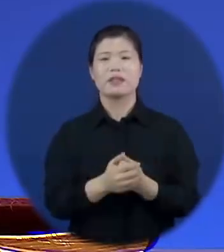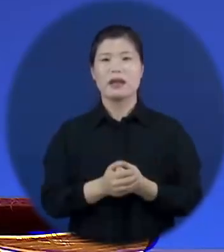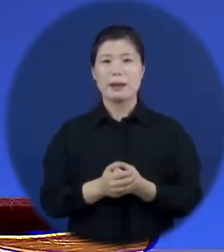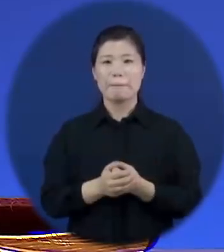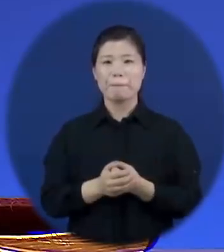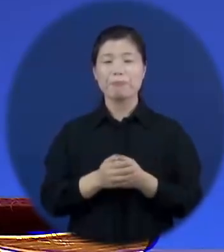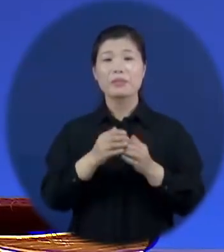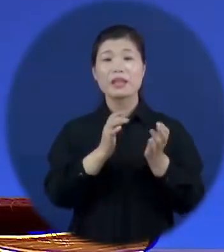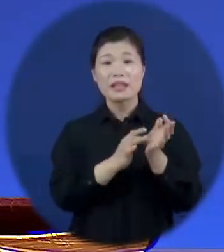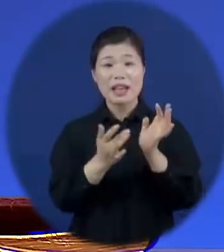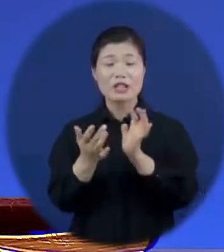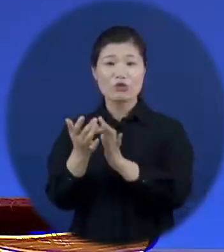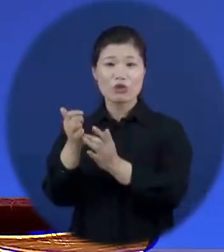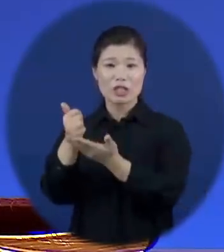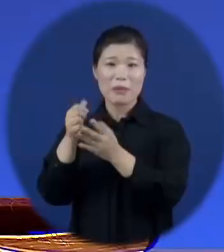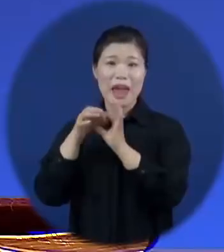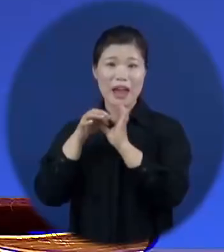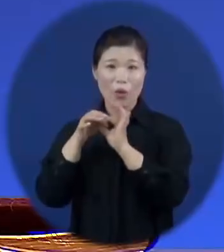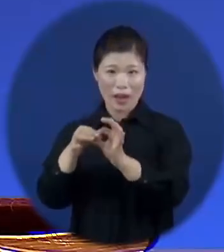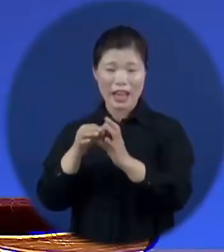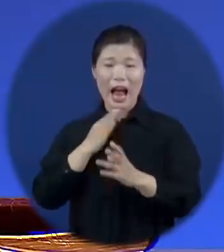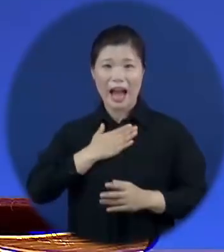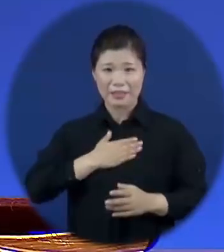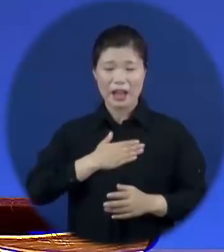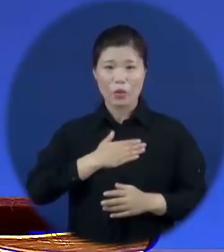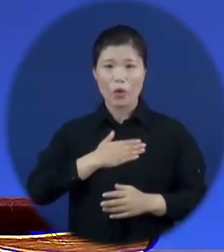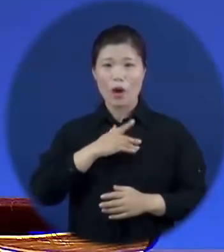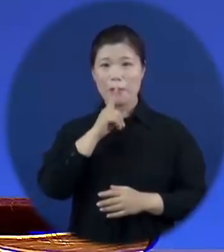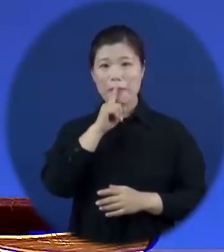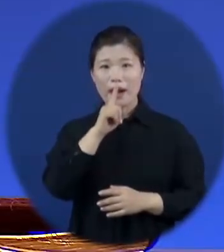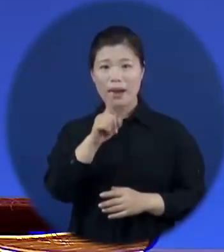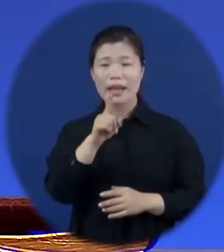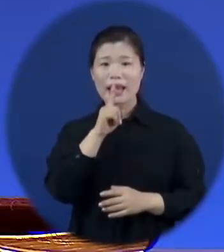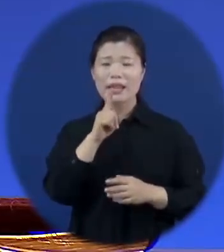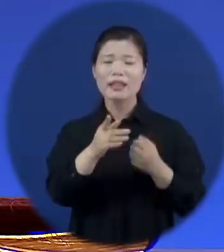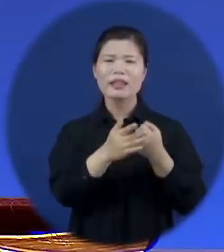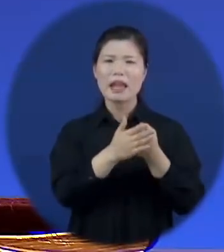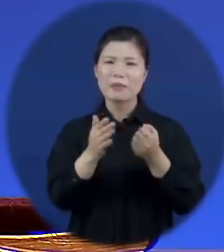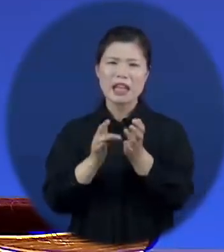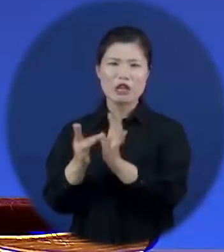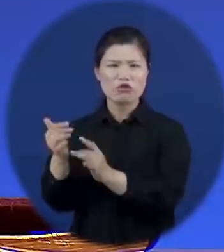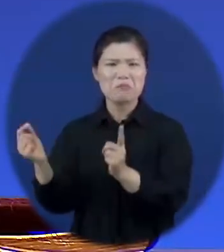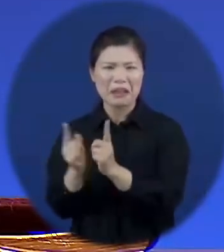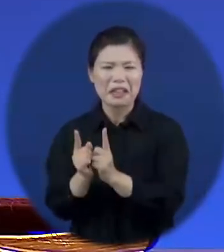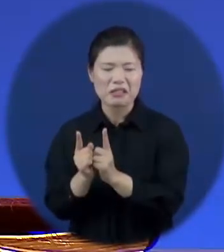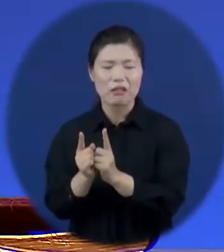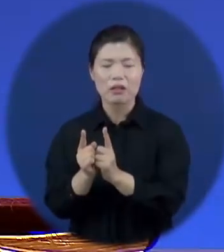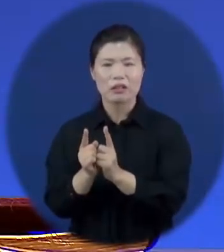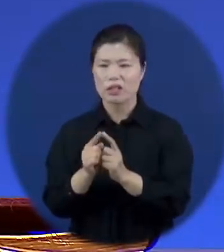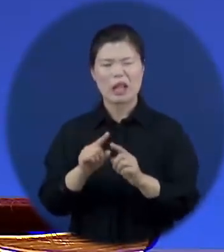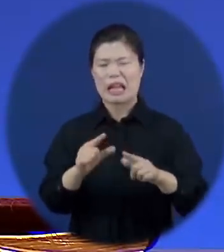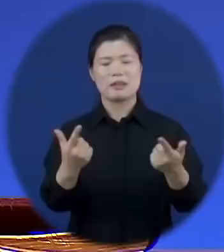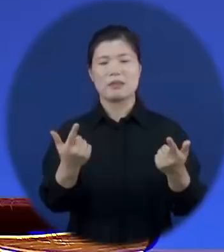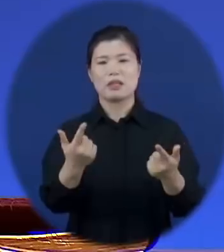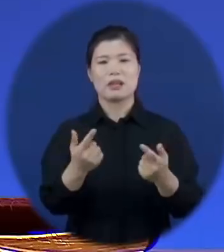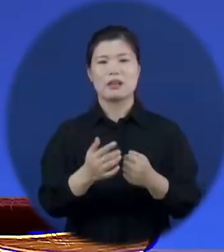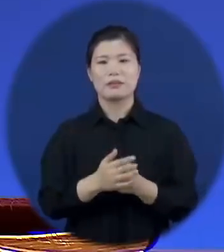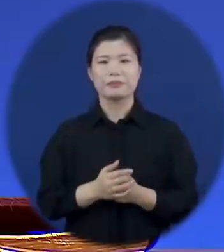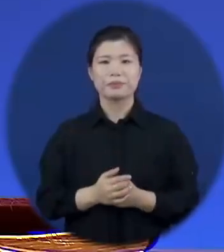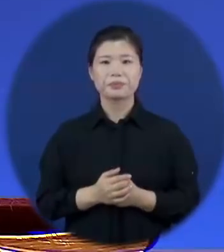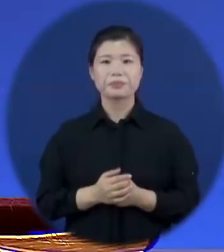예수님에 관하여 안다고 해서 예수님을 만난 것이 아님은 분명합니다. 우리 모두가 다 알고